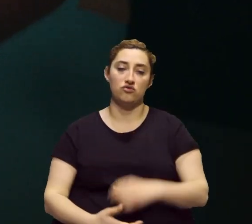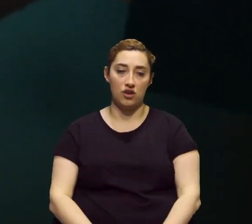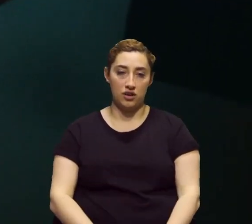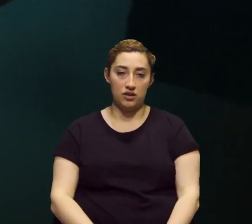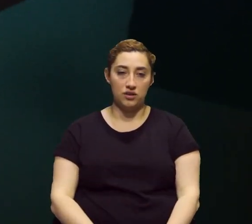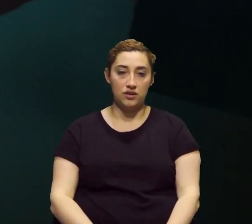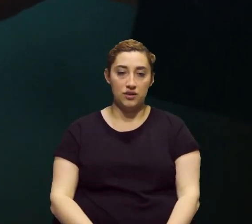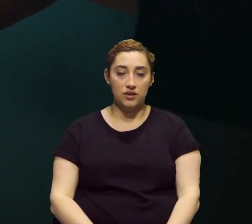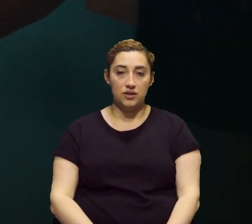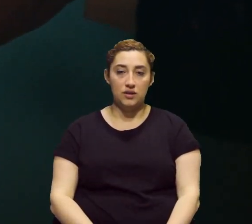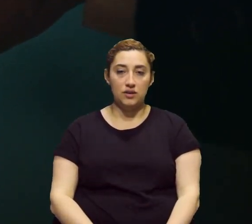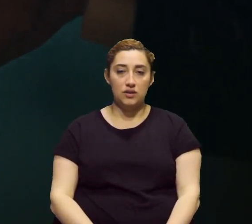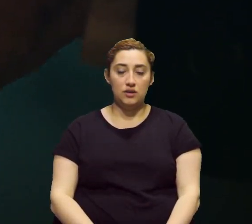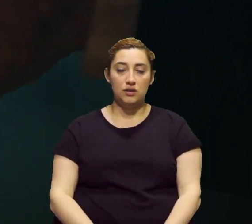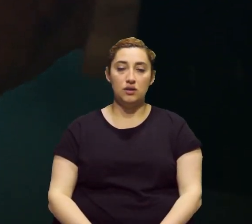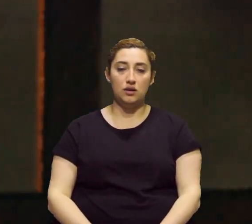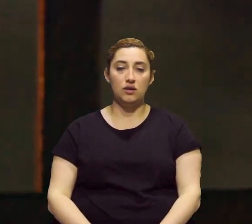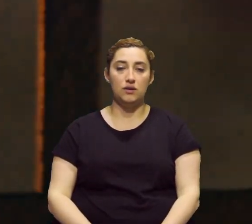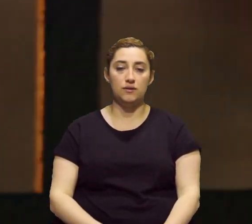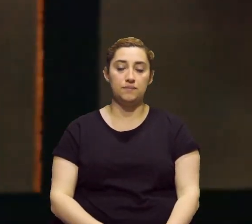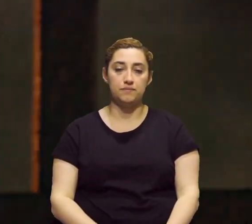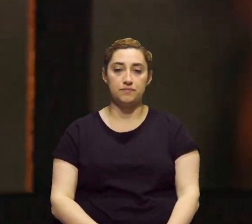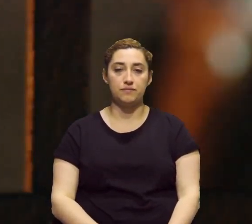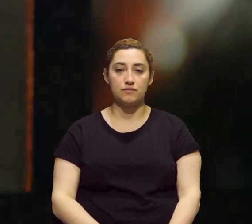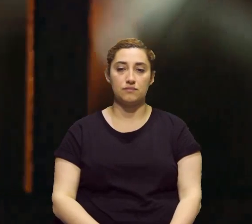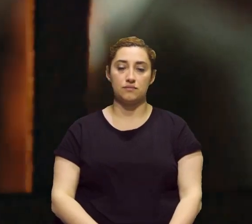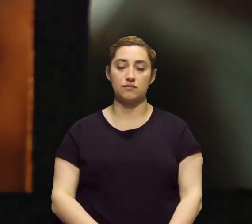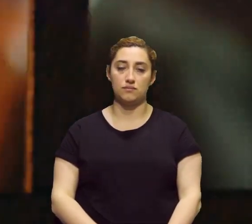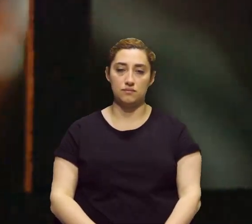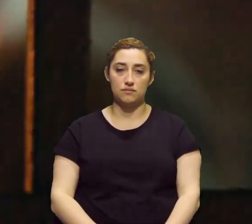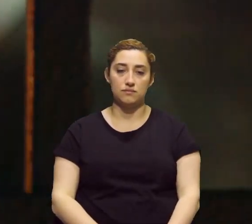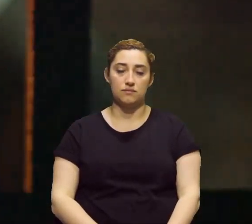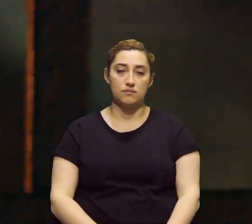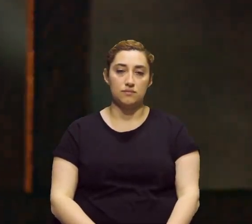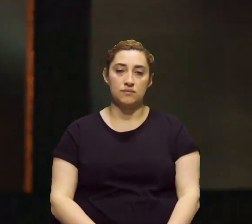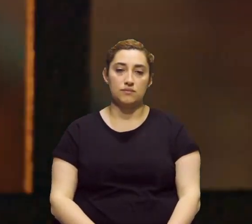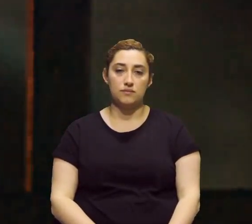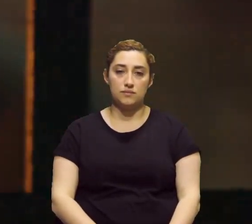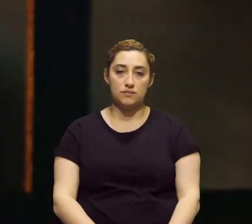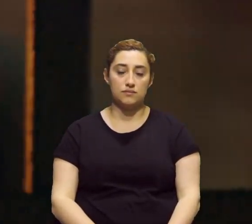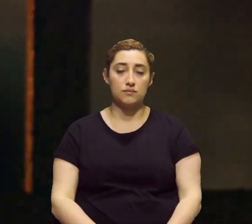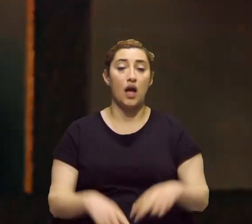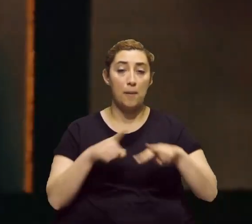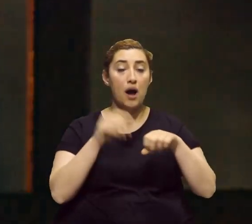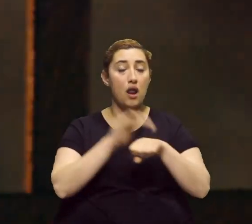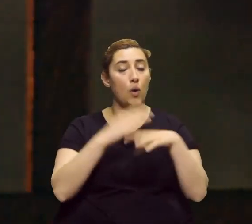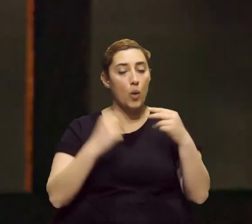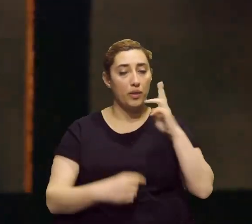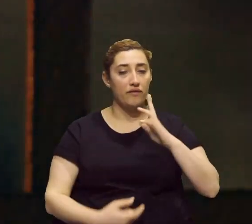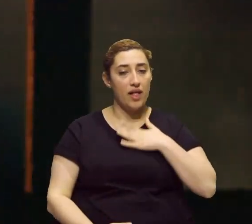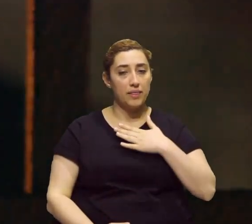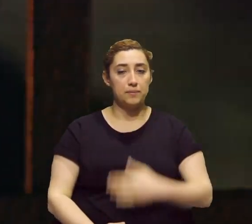ölmeli. Üzerinde boylu kavşonlu bir cübbe var. Akbar'ın hücresi. Akbar yakalandı